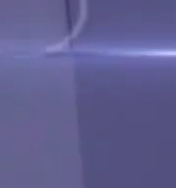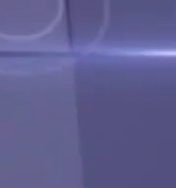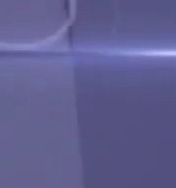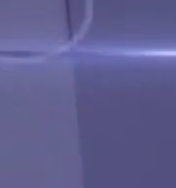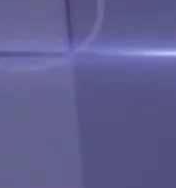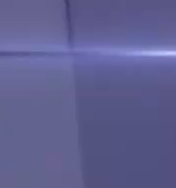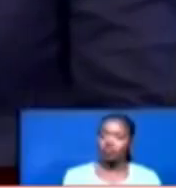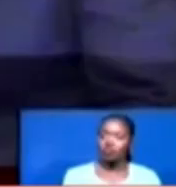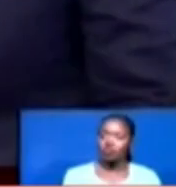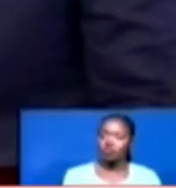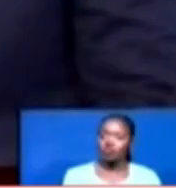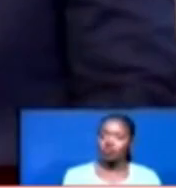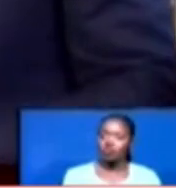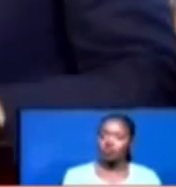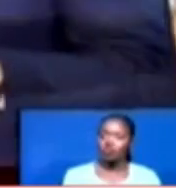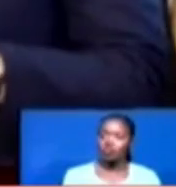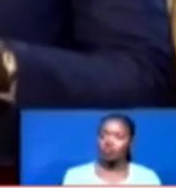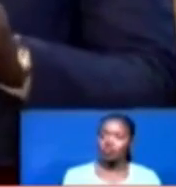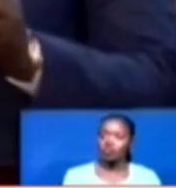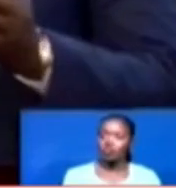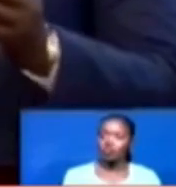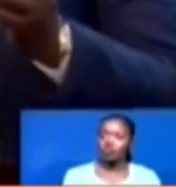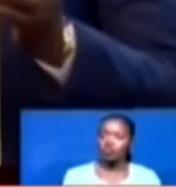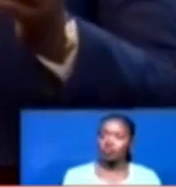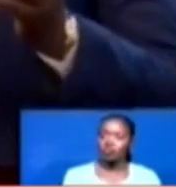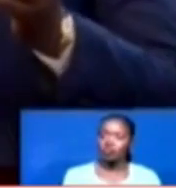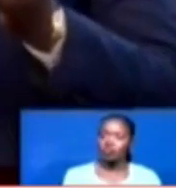Linda ne mino mungatari konfu. Awaka wa parliament basa nyukido